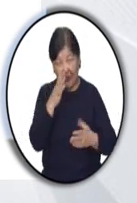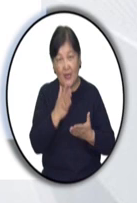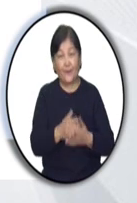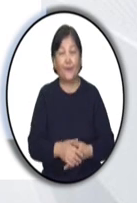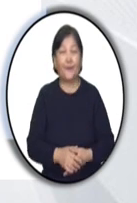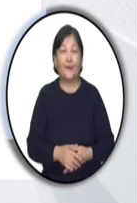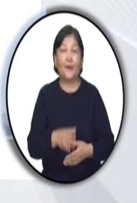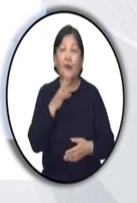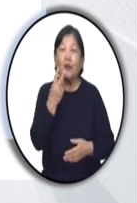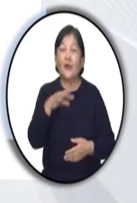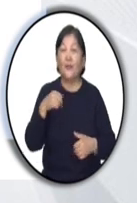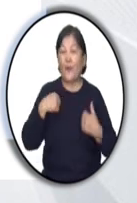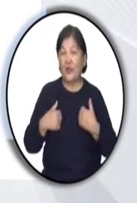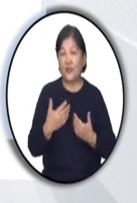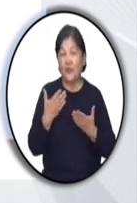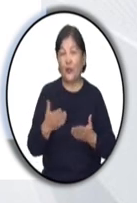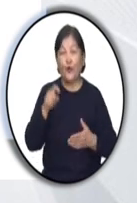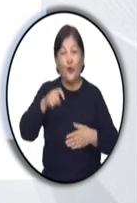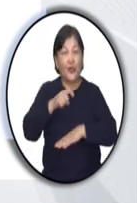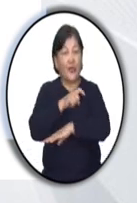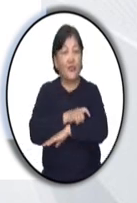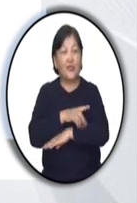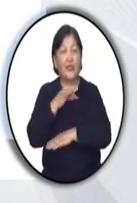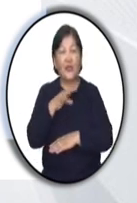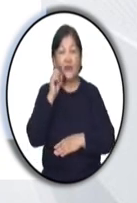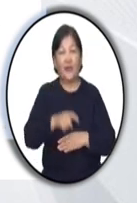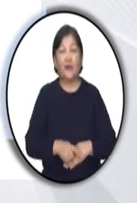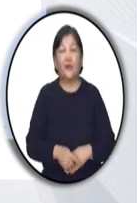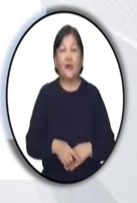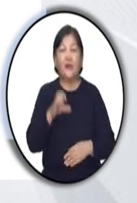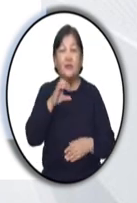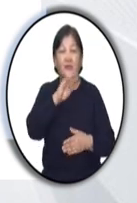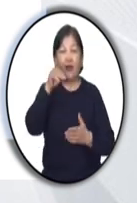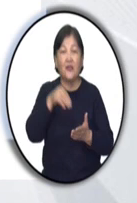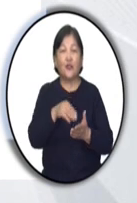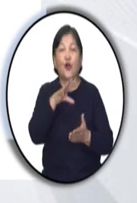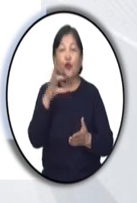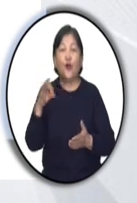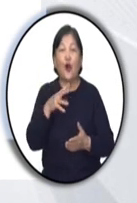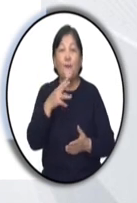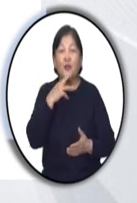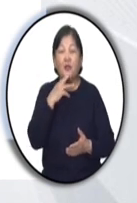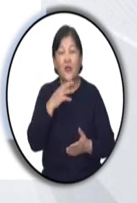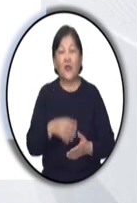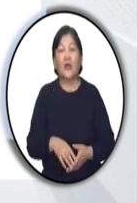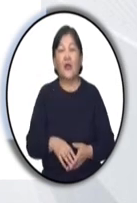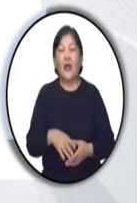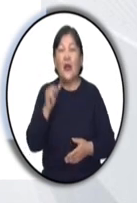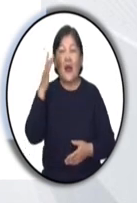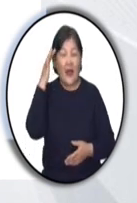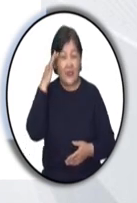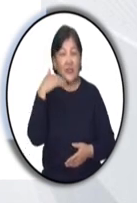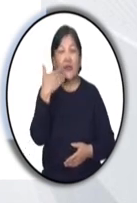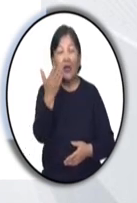аргыг ашиглаж судалнаа. За ингээд багш нь өнөөдрийн хичээл хэрэглэх статус тоон мэдээлэл